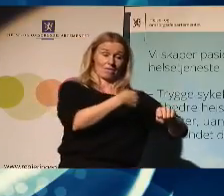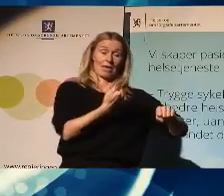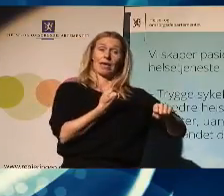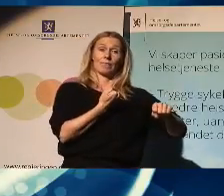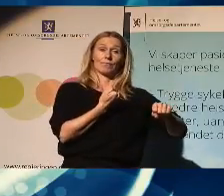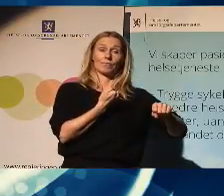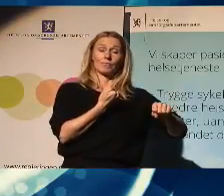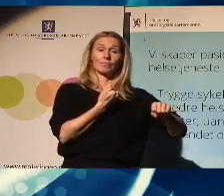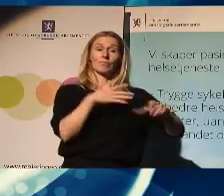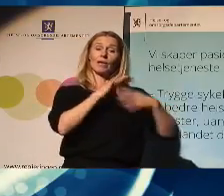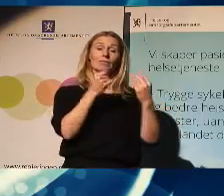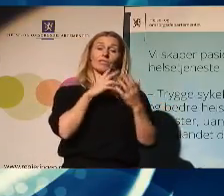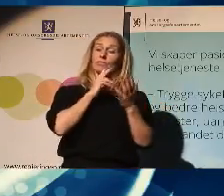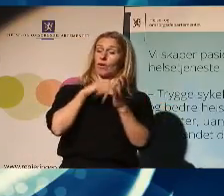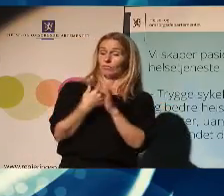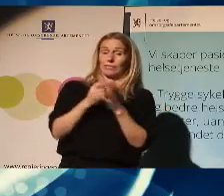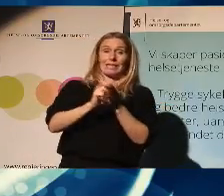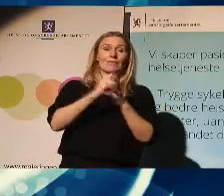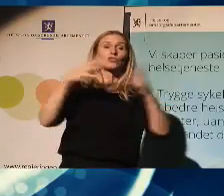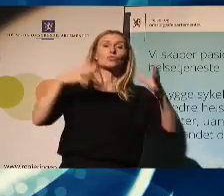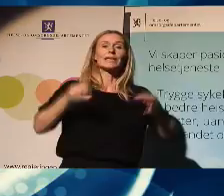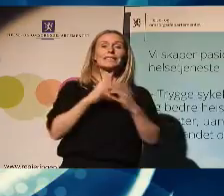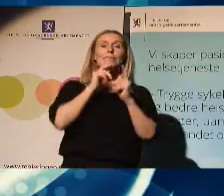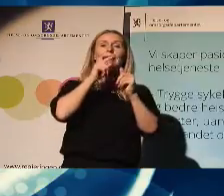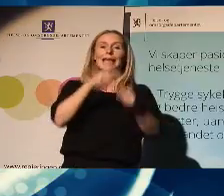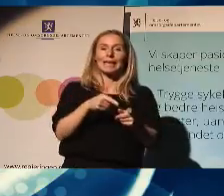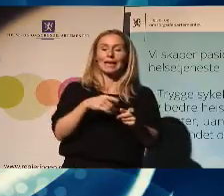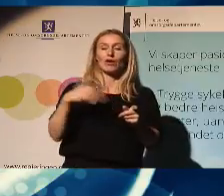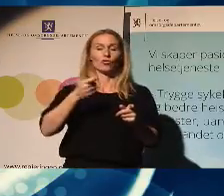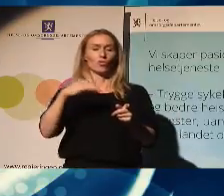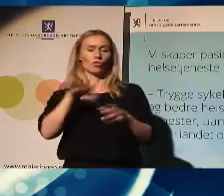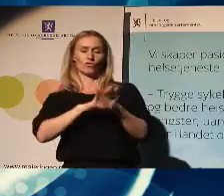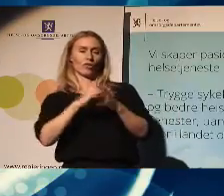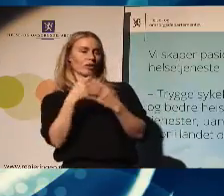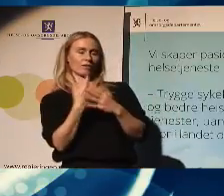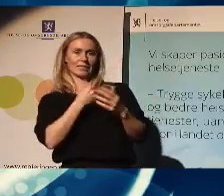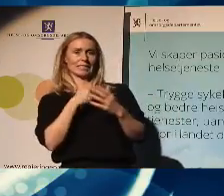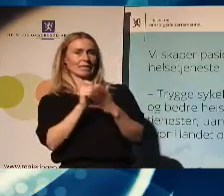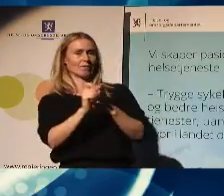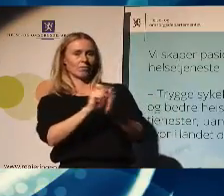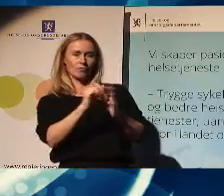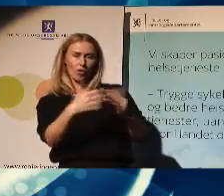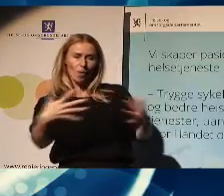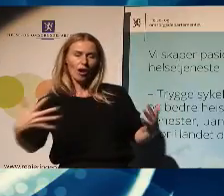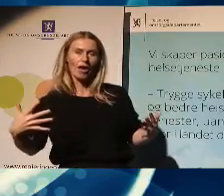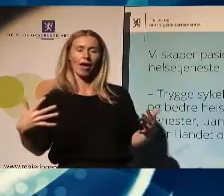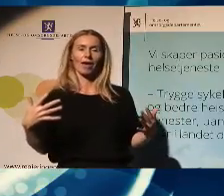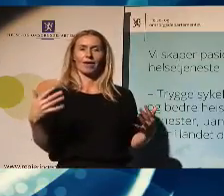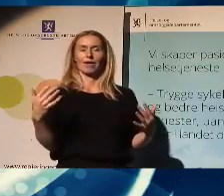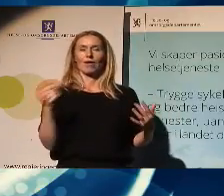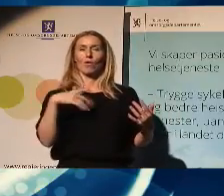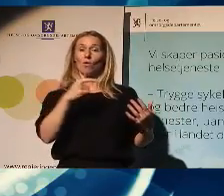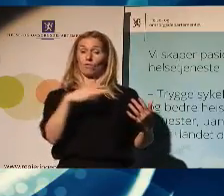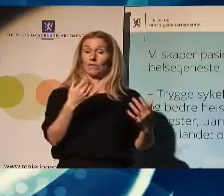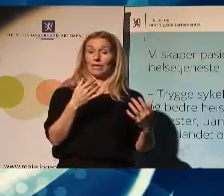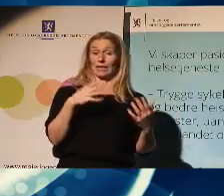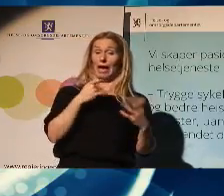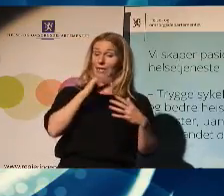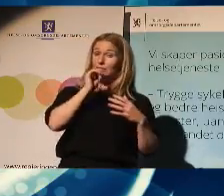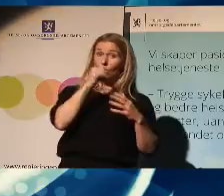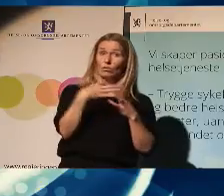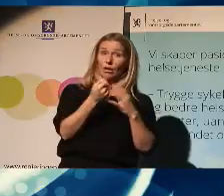med å skrive stortingsmeldinger. Noen synes vi skriver I bøtter og spann, og mange. Og vi stolt av dem,